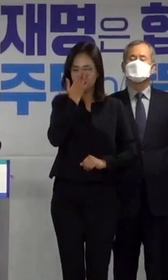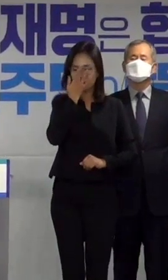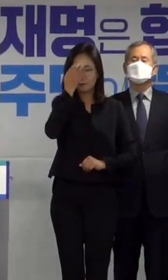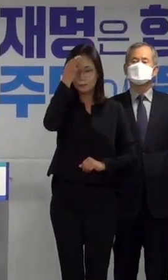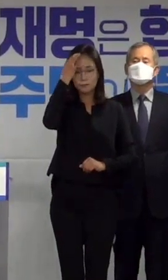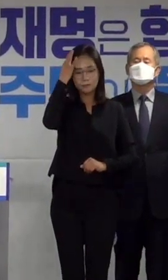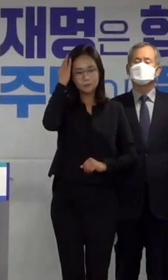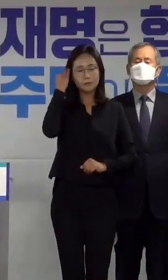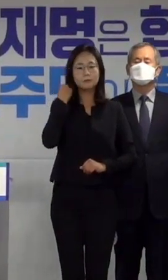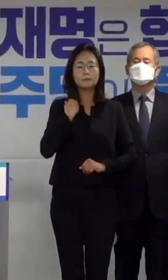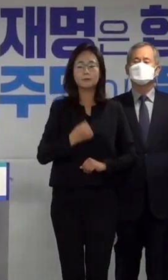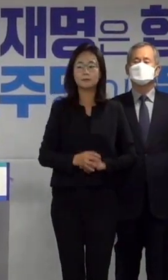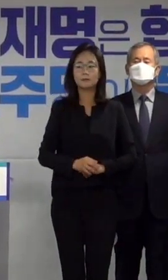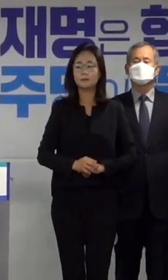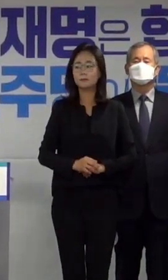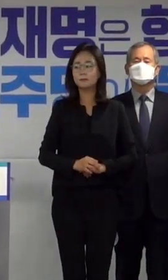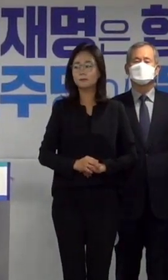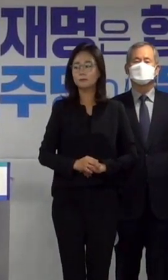바랍니다.